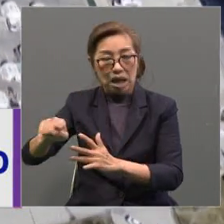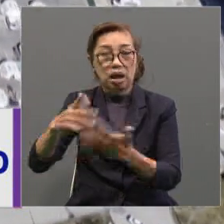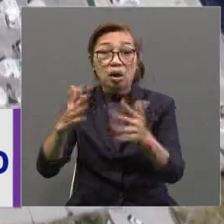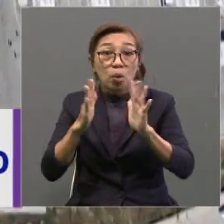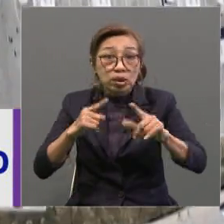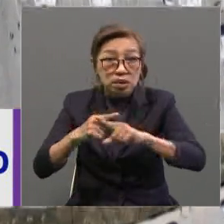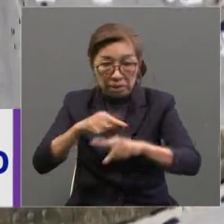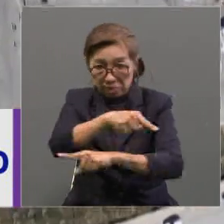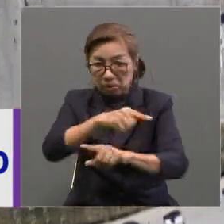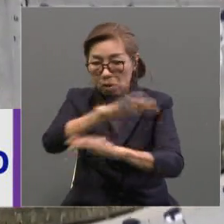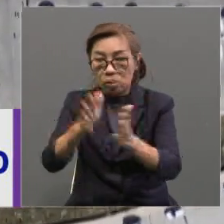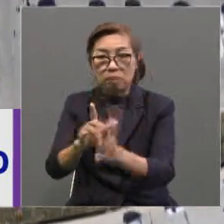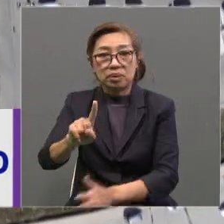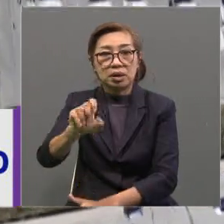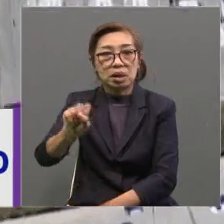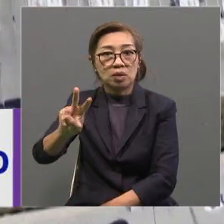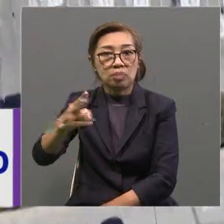บาดเจ็บรวมกันอีกประมาณ